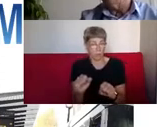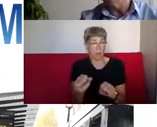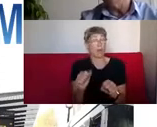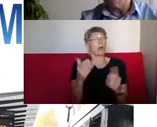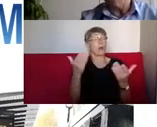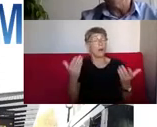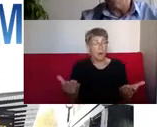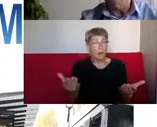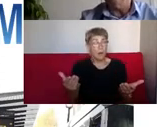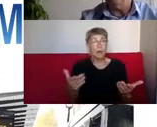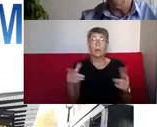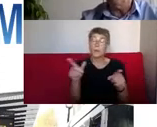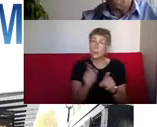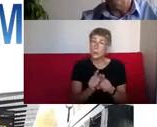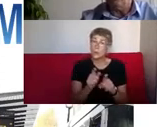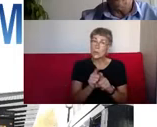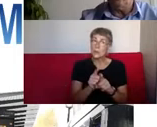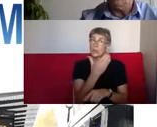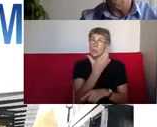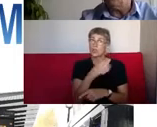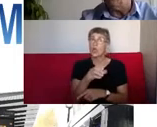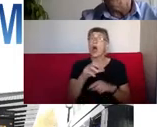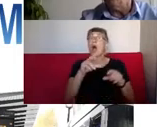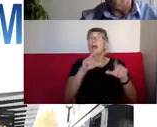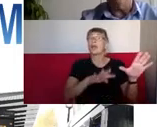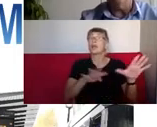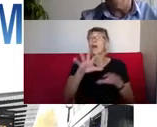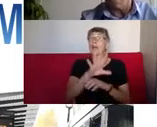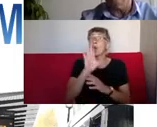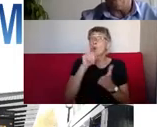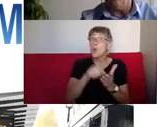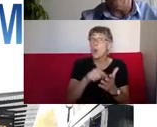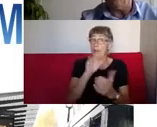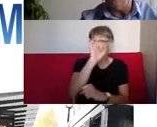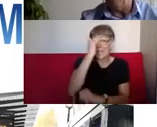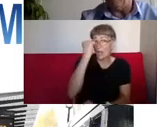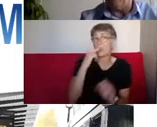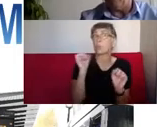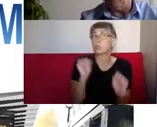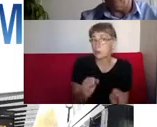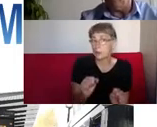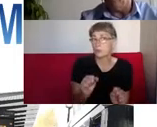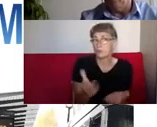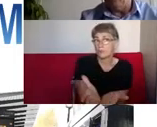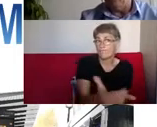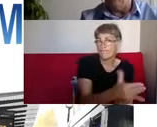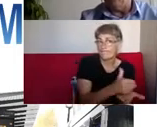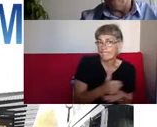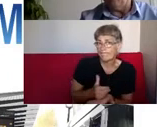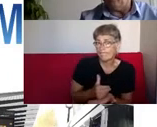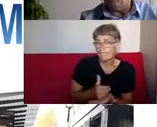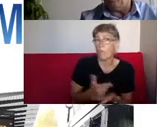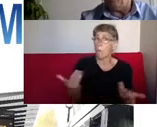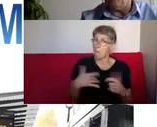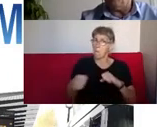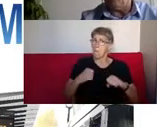qui ont récolté également 195 lieux d'accueil en stage possibles. Voilà, c'est une action qui fonctionne très bien, qui est en train de s'étendre et qui est en